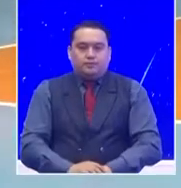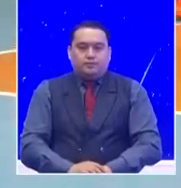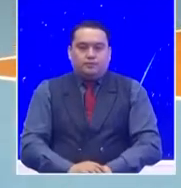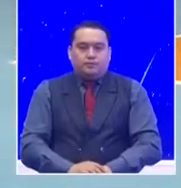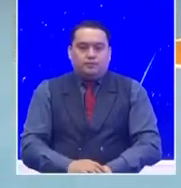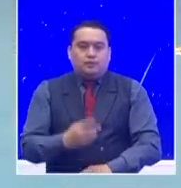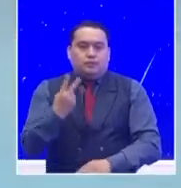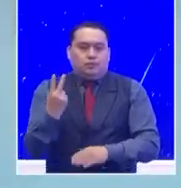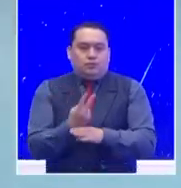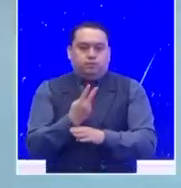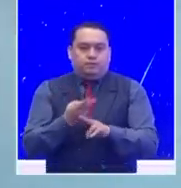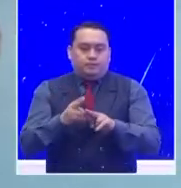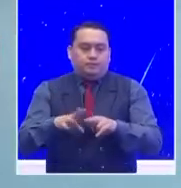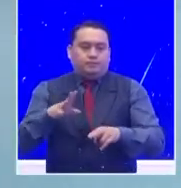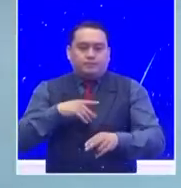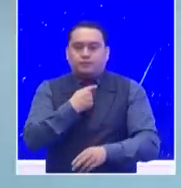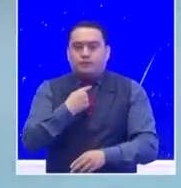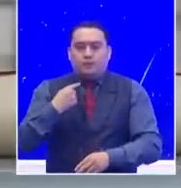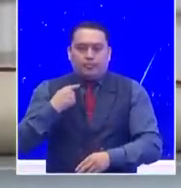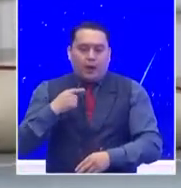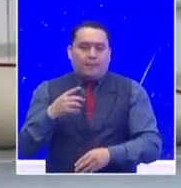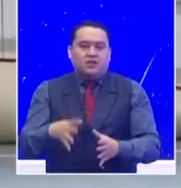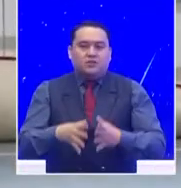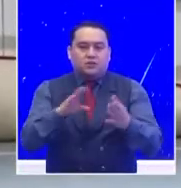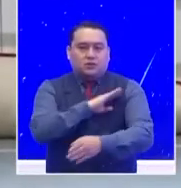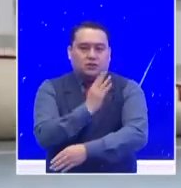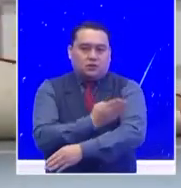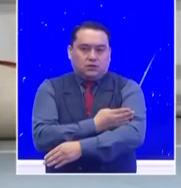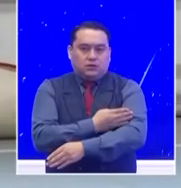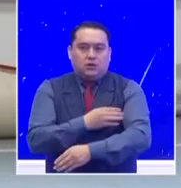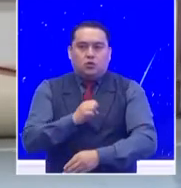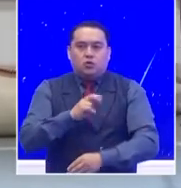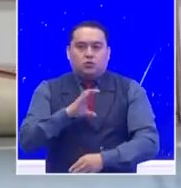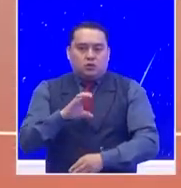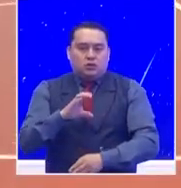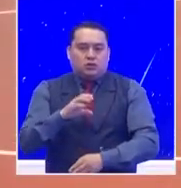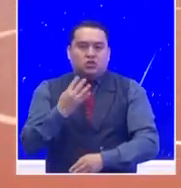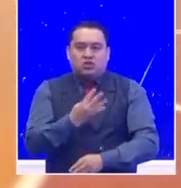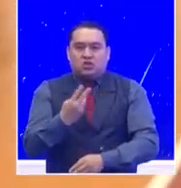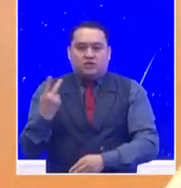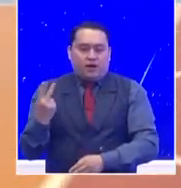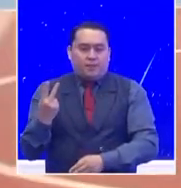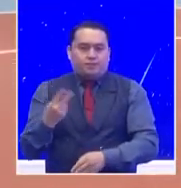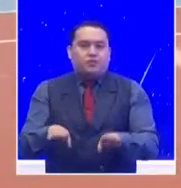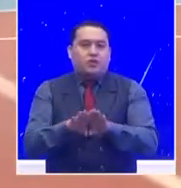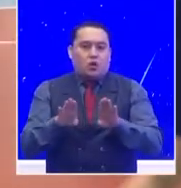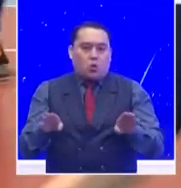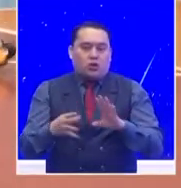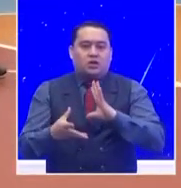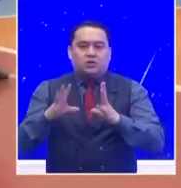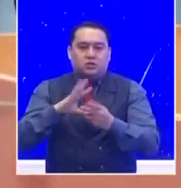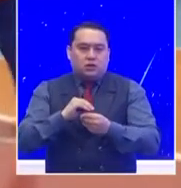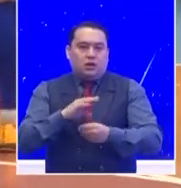В 2 других встречах команда «Талдепариж» оказалась сильнее коллектива «ЖТСУ Ньюц». Счет 4-2. С аналогичным результатом